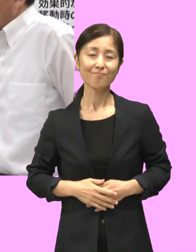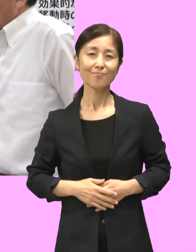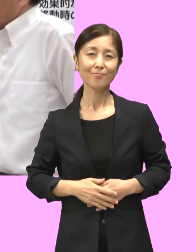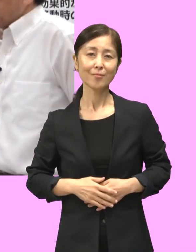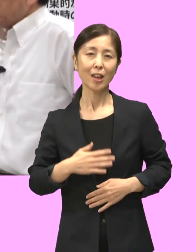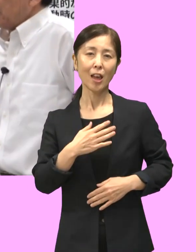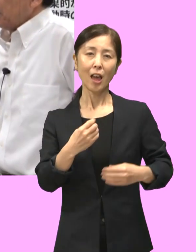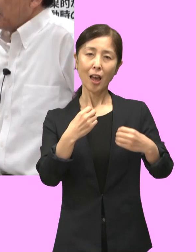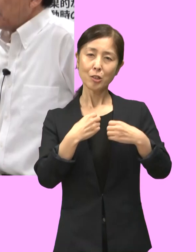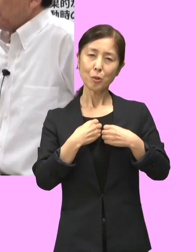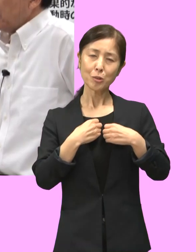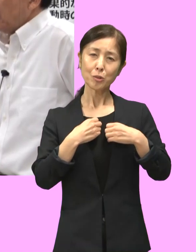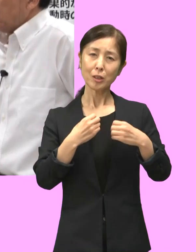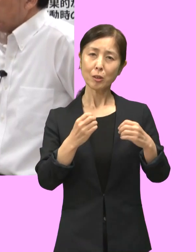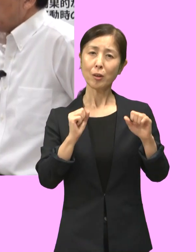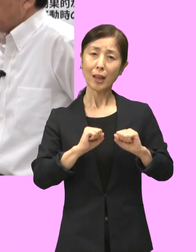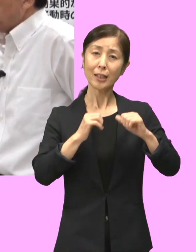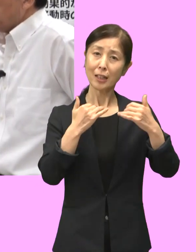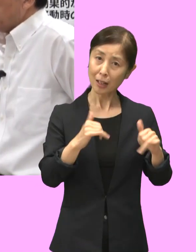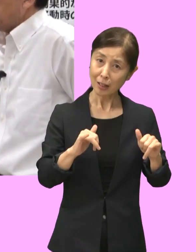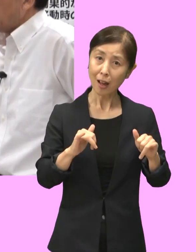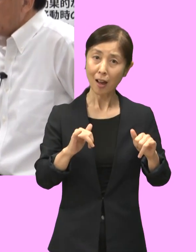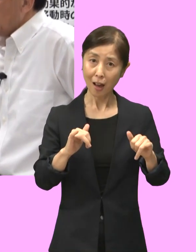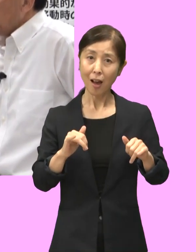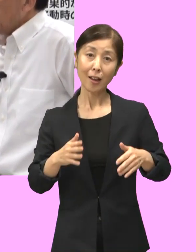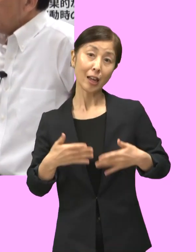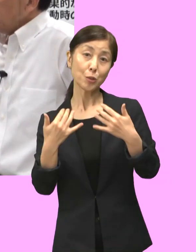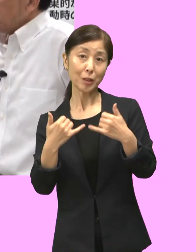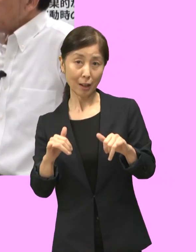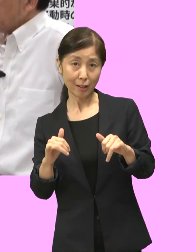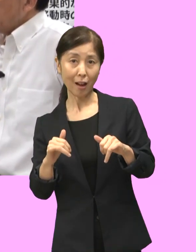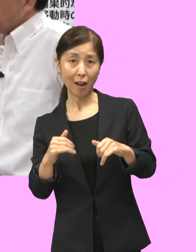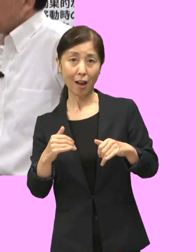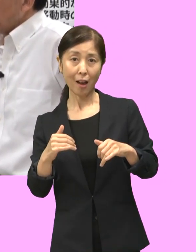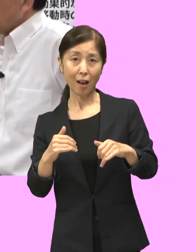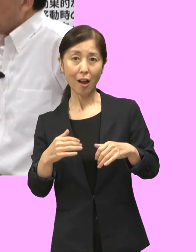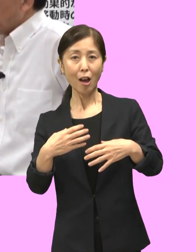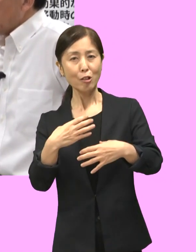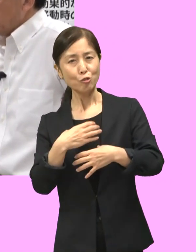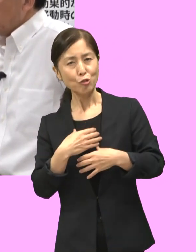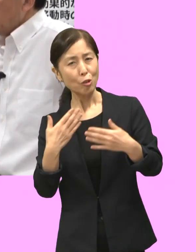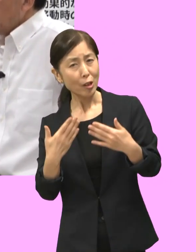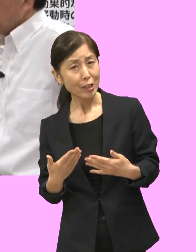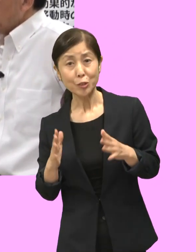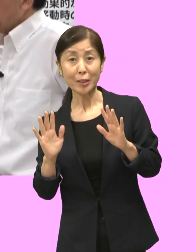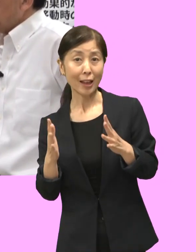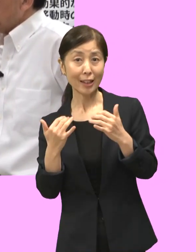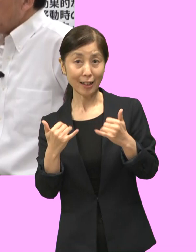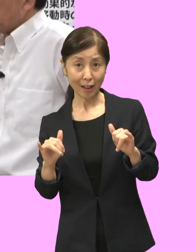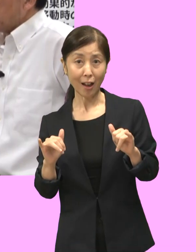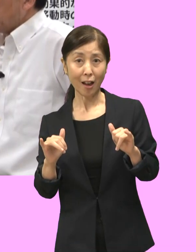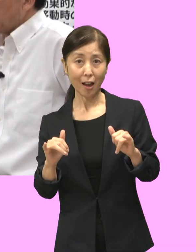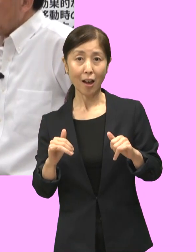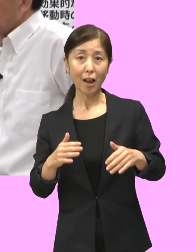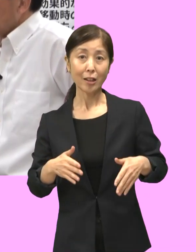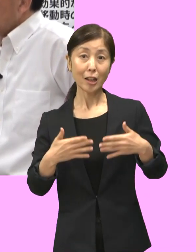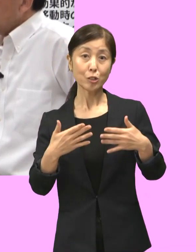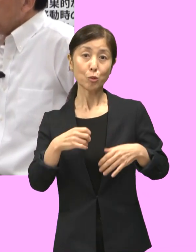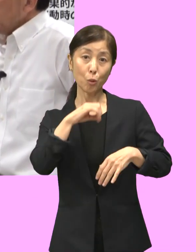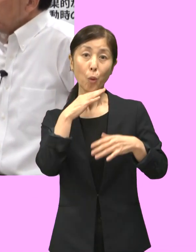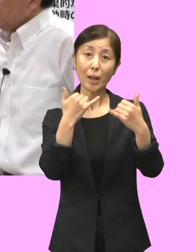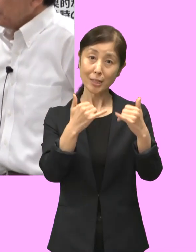状の方、それから軽症で重症化リスクの低い方、あるいは軽症の高齢者、あるいは重症化リスクの高い方、